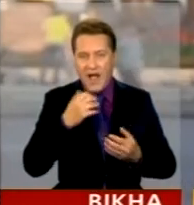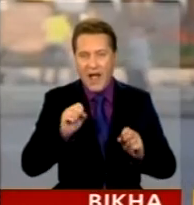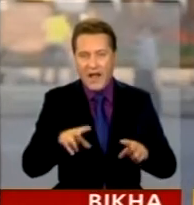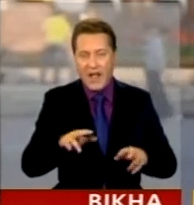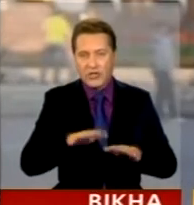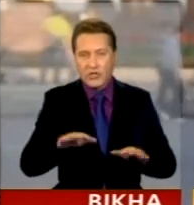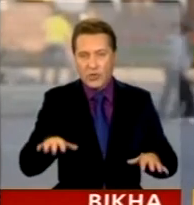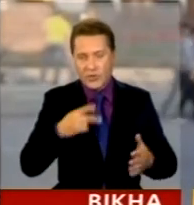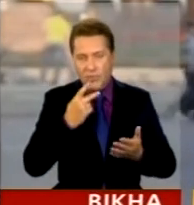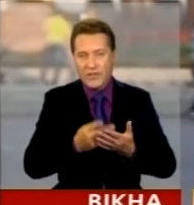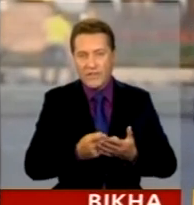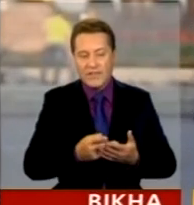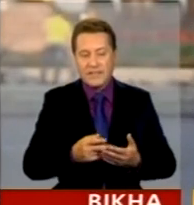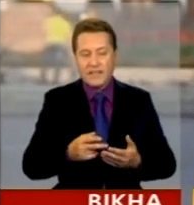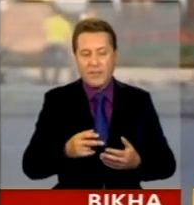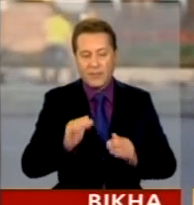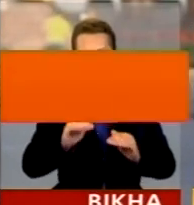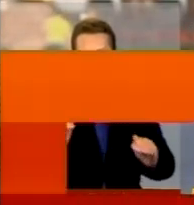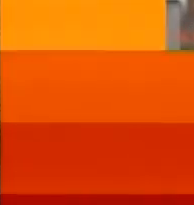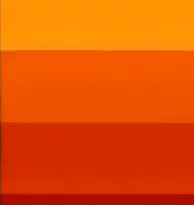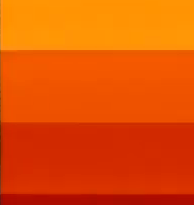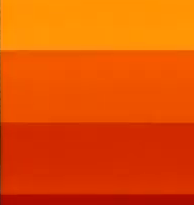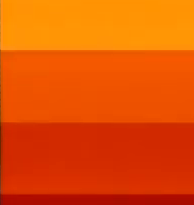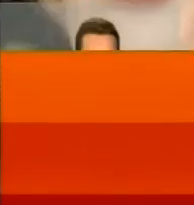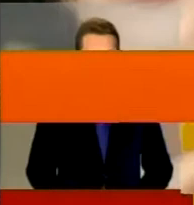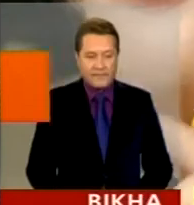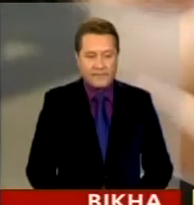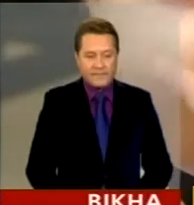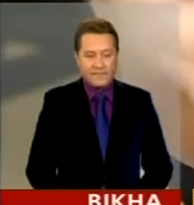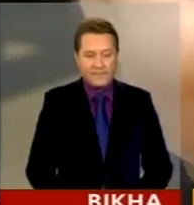я пропоную подивитися вам у моєму матеріалі.